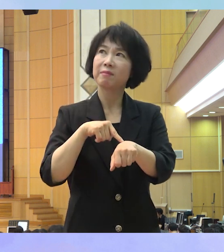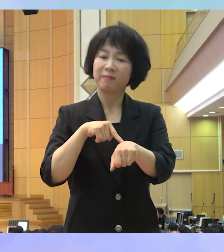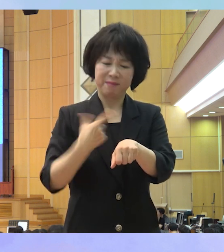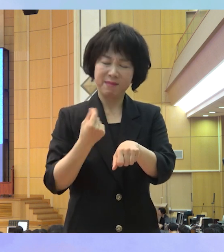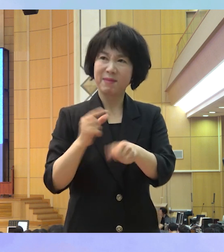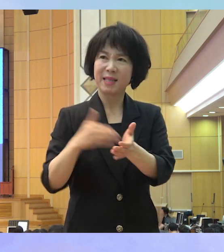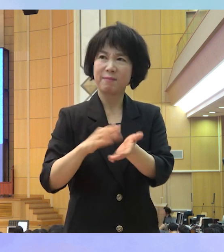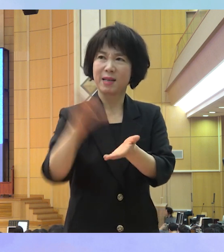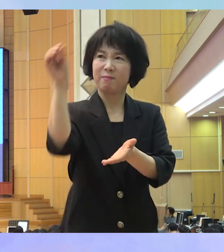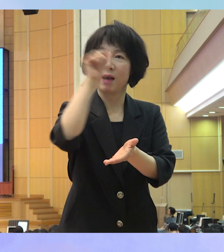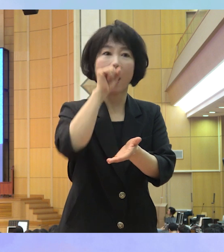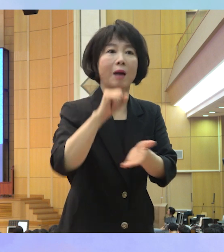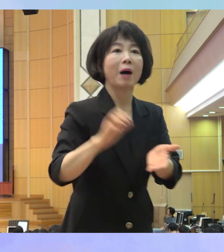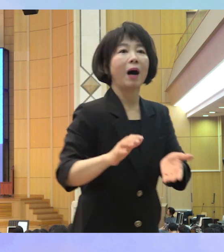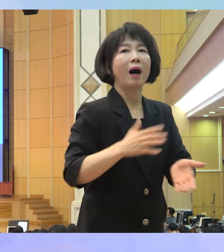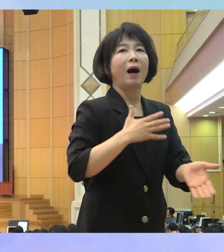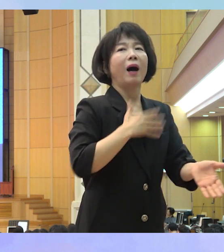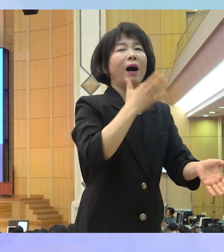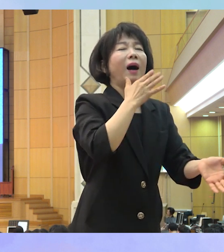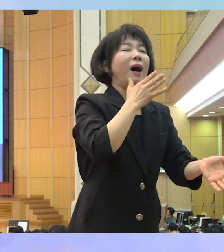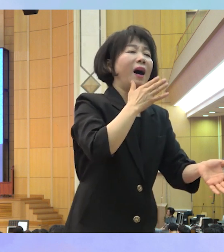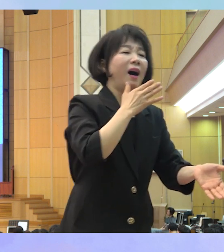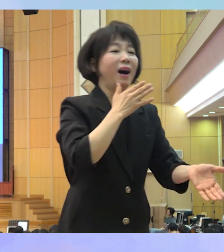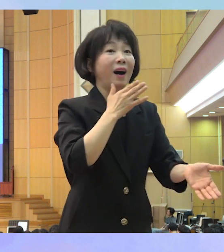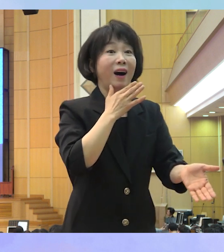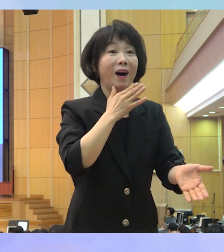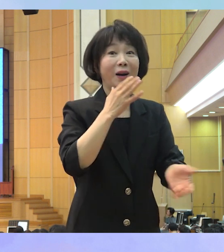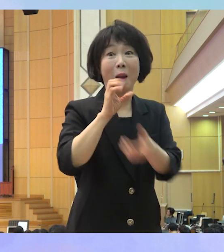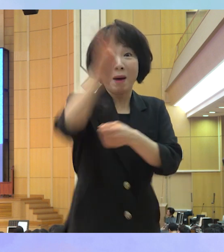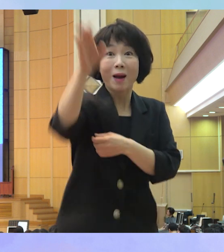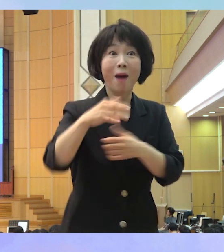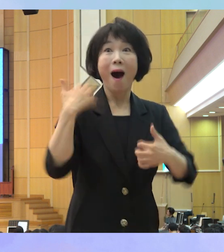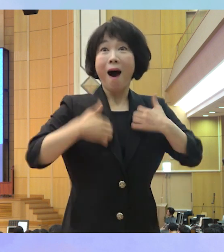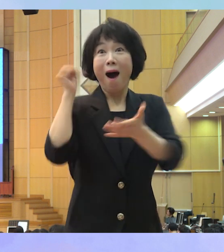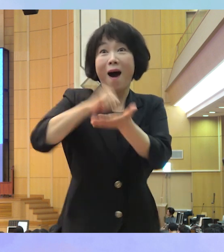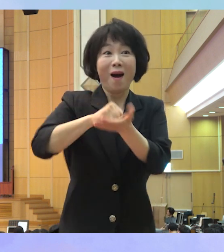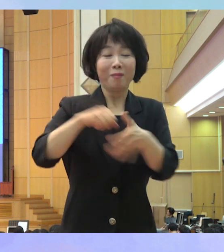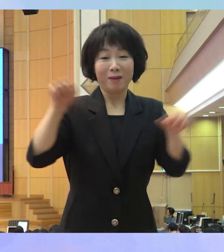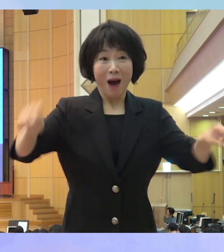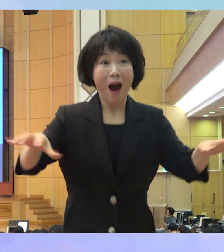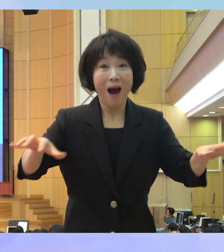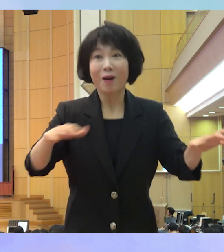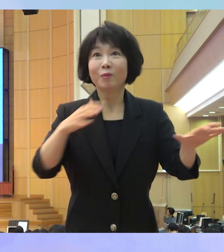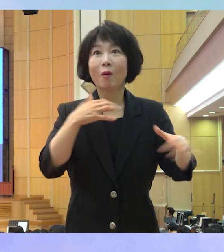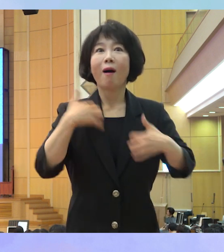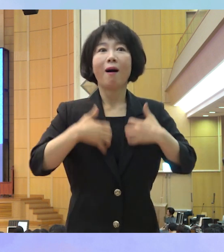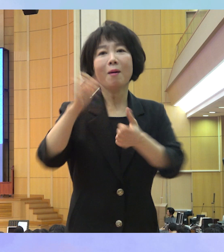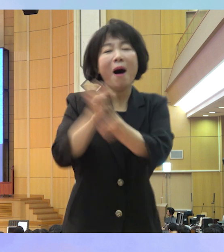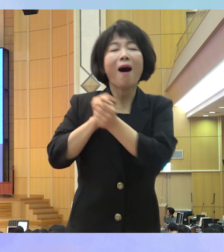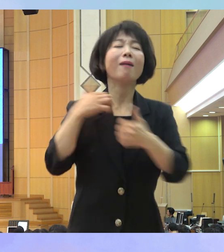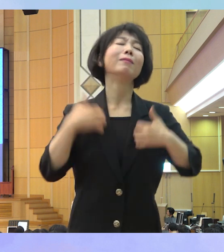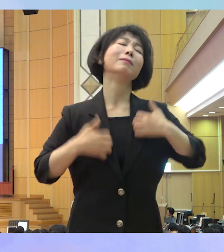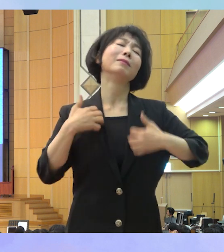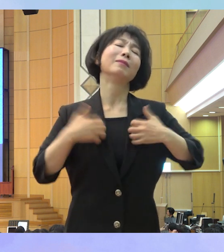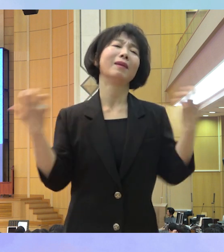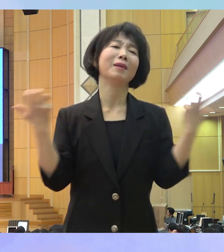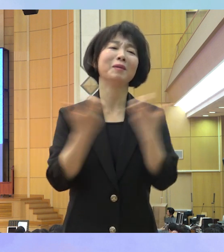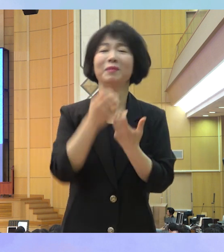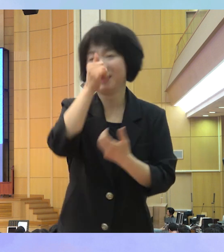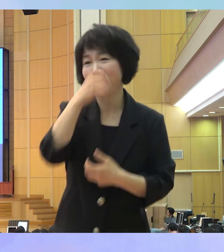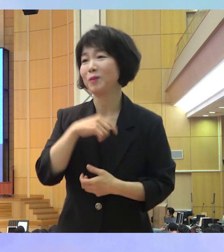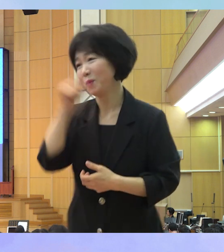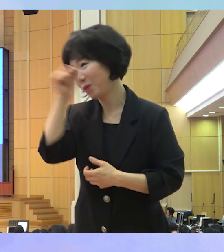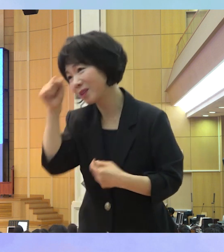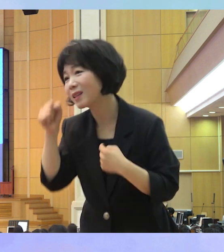웃긴 말도 아닌데 뭐 이렇게 자꾸 한마디 하면 뭐 그냥 까르르 웃으시면 저도 신나서 이게 자꾸 하나님 말씀이 더 나오고 막 이렇게